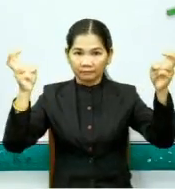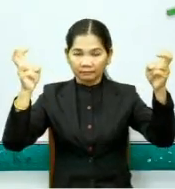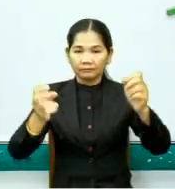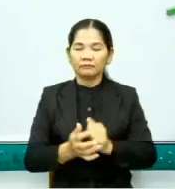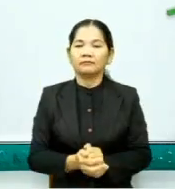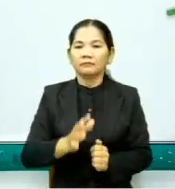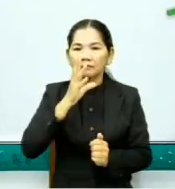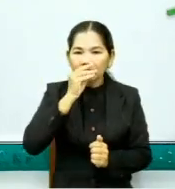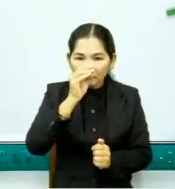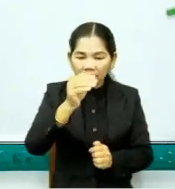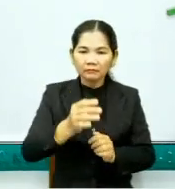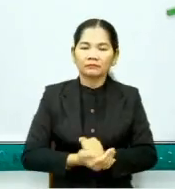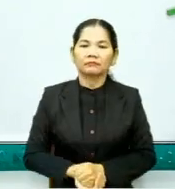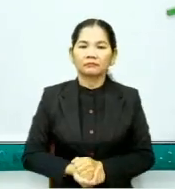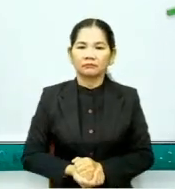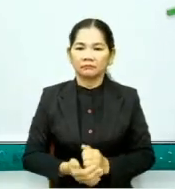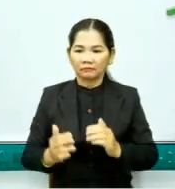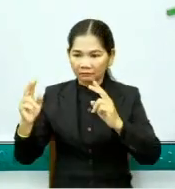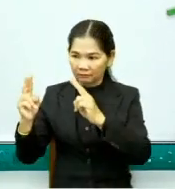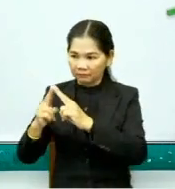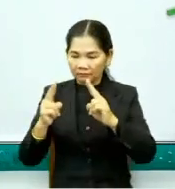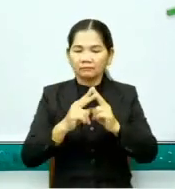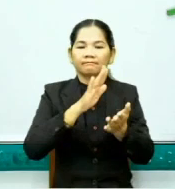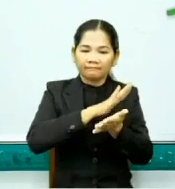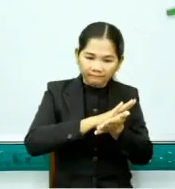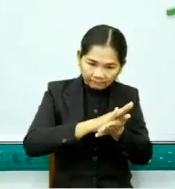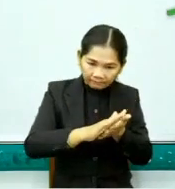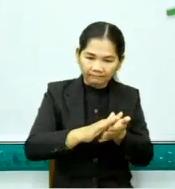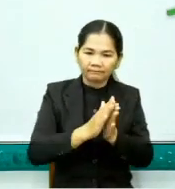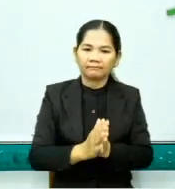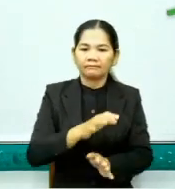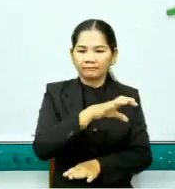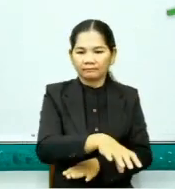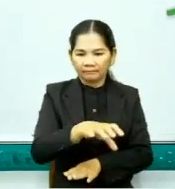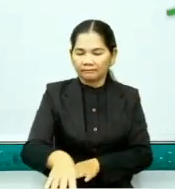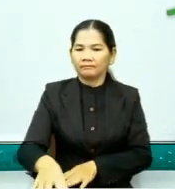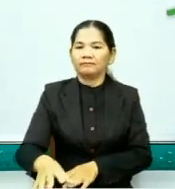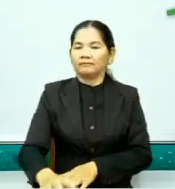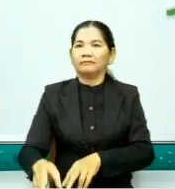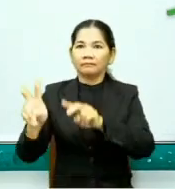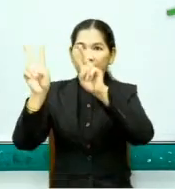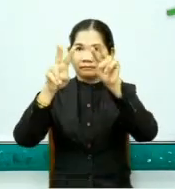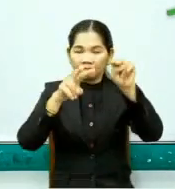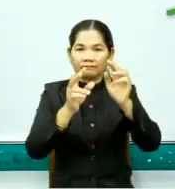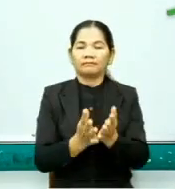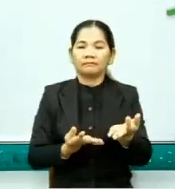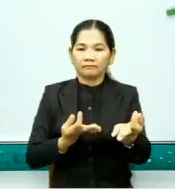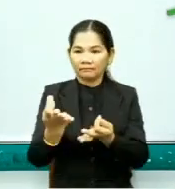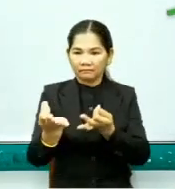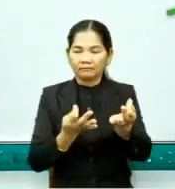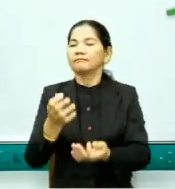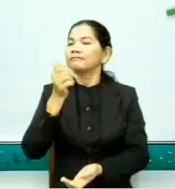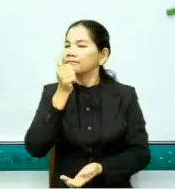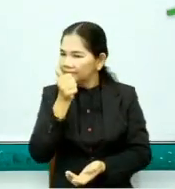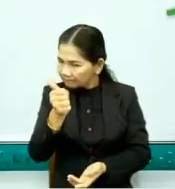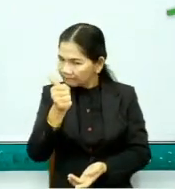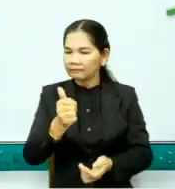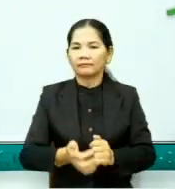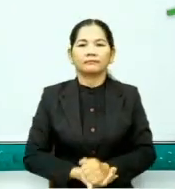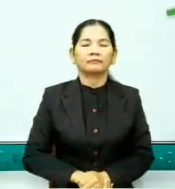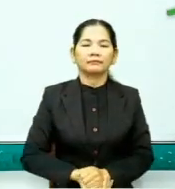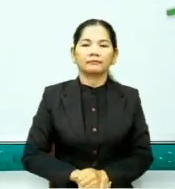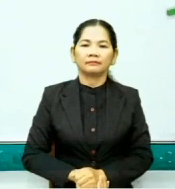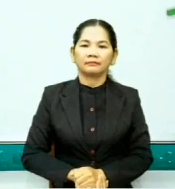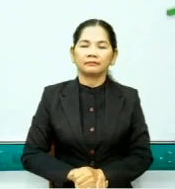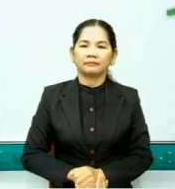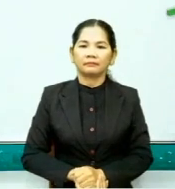Chá cứ bồ tham tì krong sát. Rốt mà nì dịch hàn sát. Sê vá cắm. Ồ chàng,